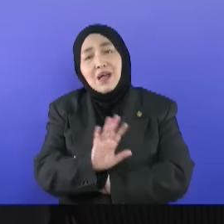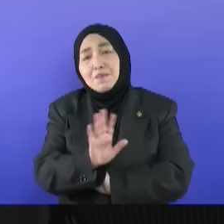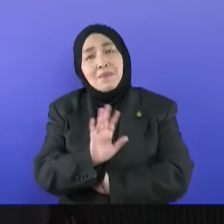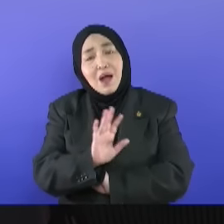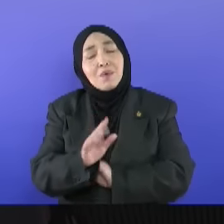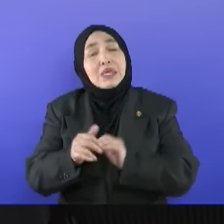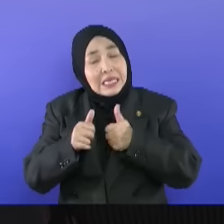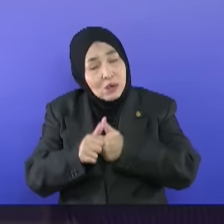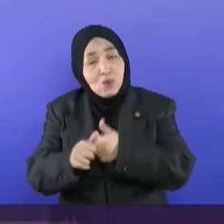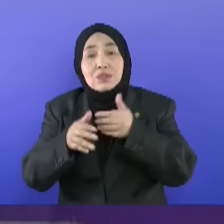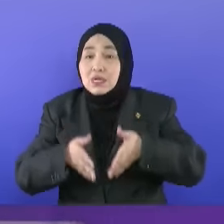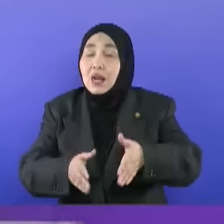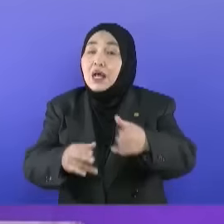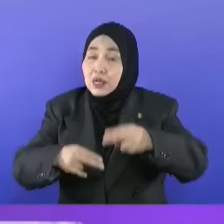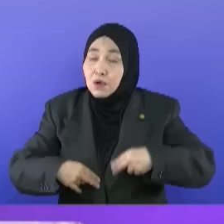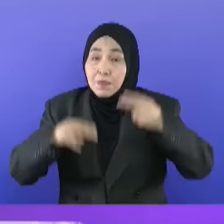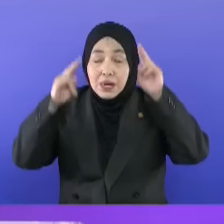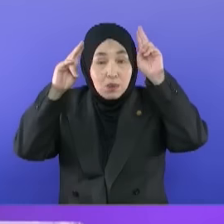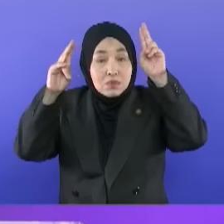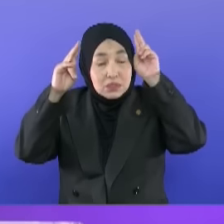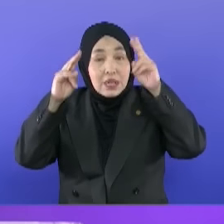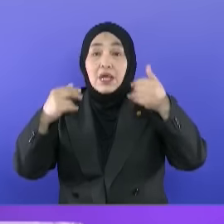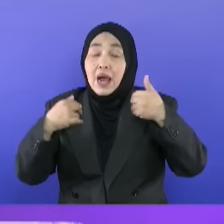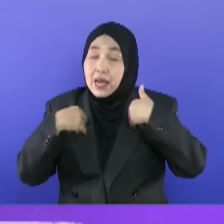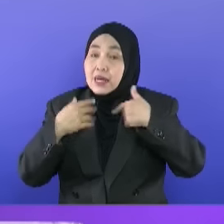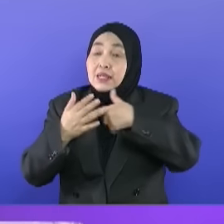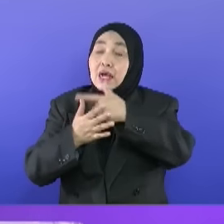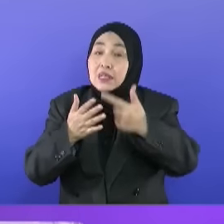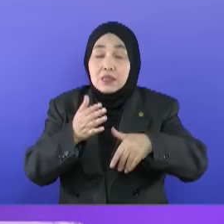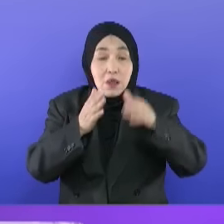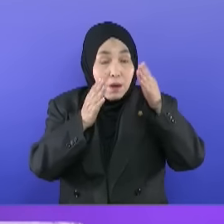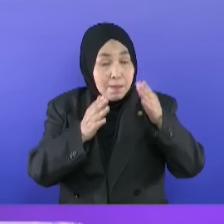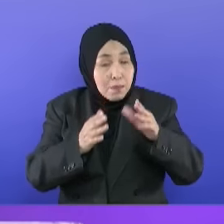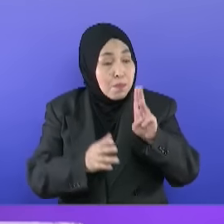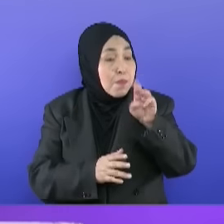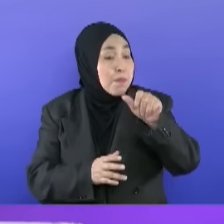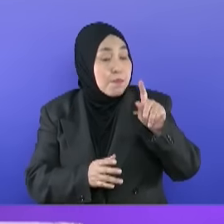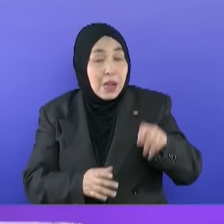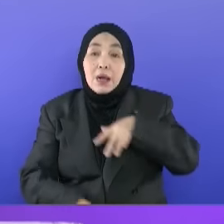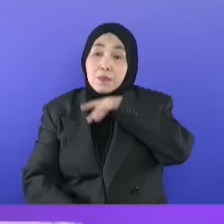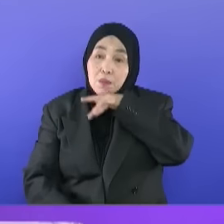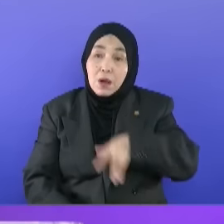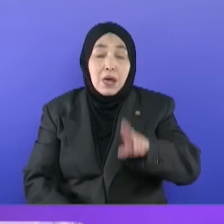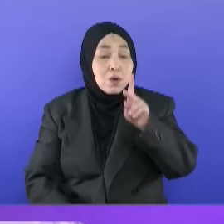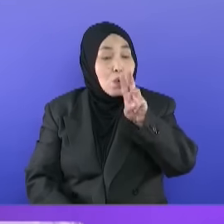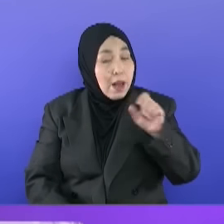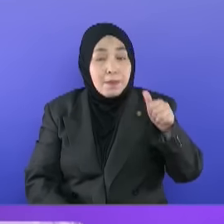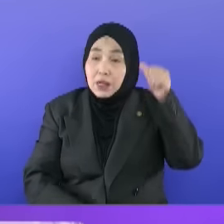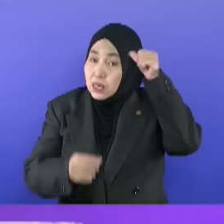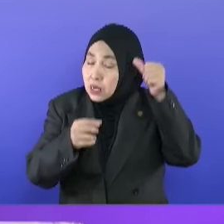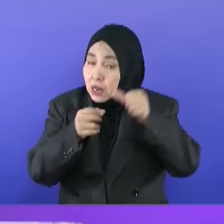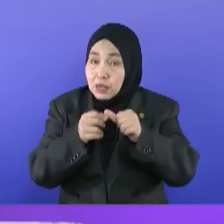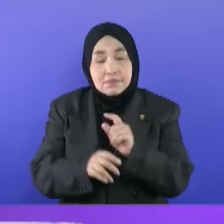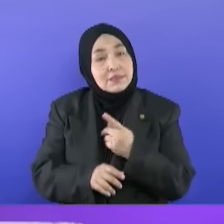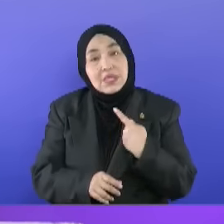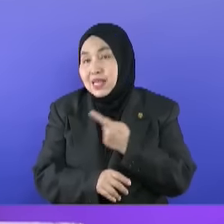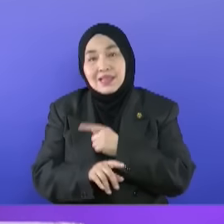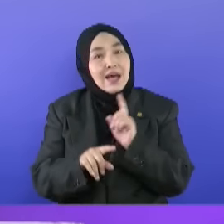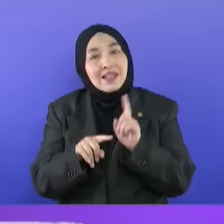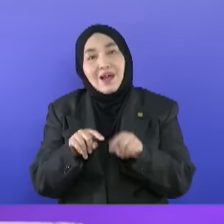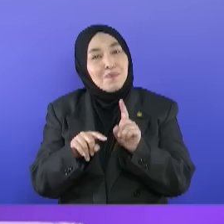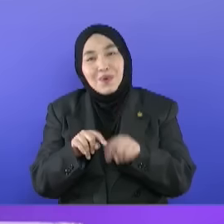jalan hidup ini kepada ustaz-ustaz yang ada di kalangan umat Nabi Muhammad Sallallahualaihiwasallam, di kalangan ulama diingatkan kita tak boleh